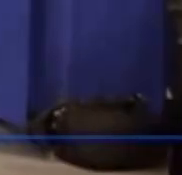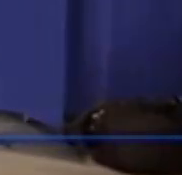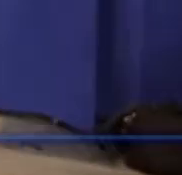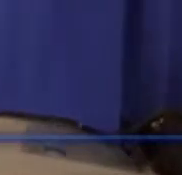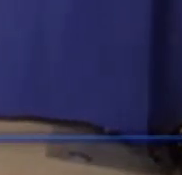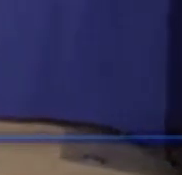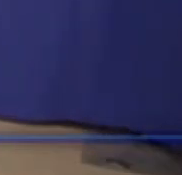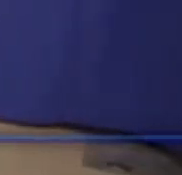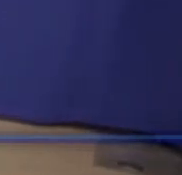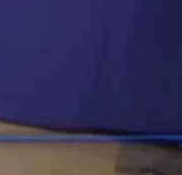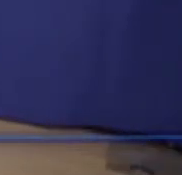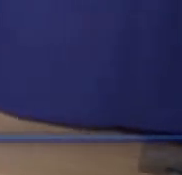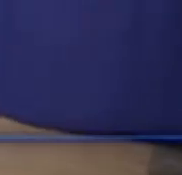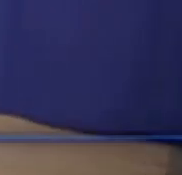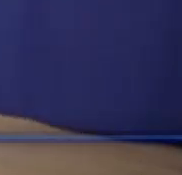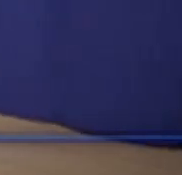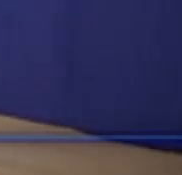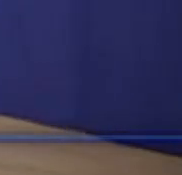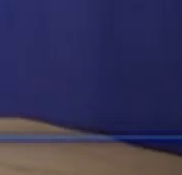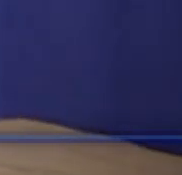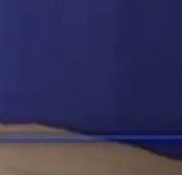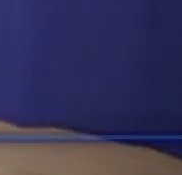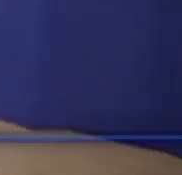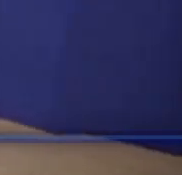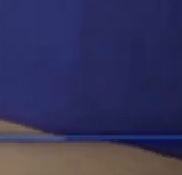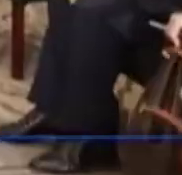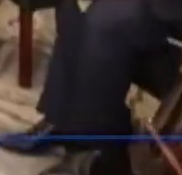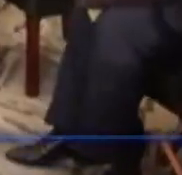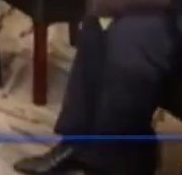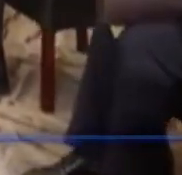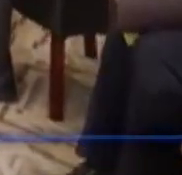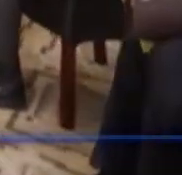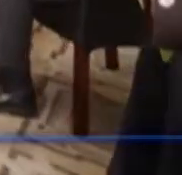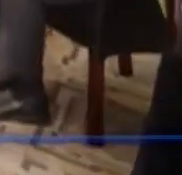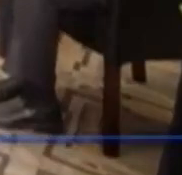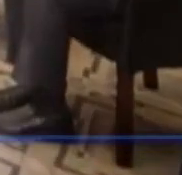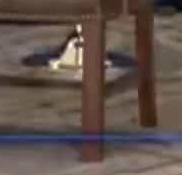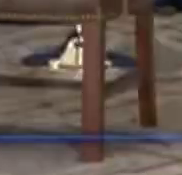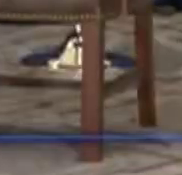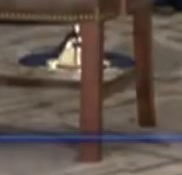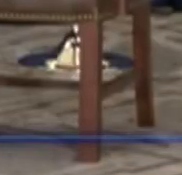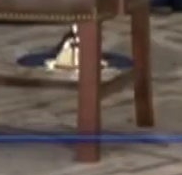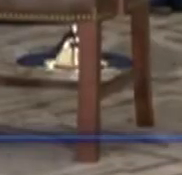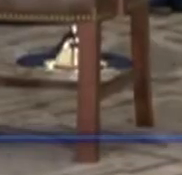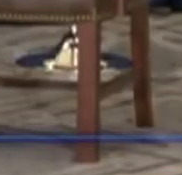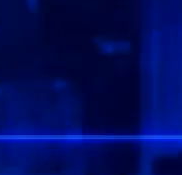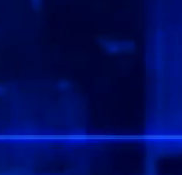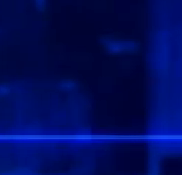Pangulong Bongbong Marcos, may mga gustong baguhin sa Mutual Defense Treaty ng Pilipinas at Amerika.